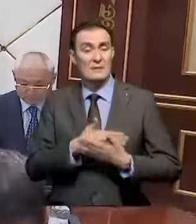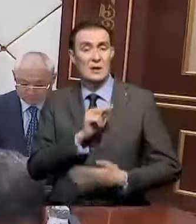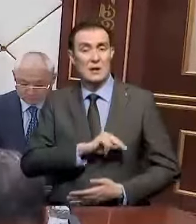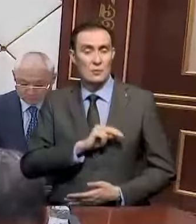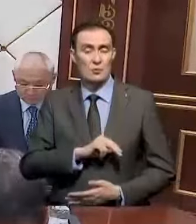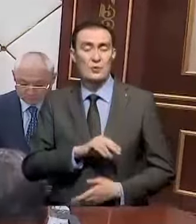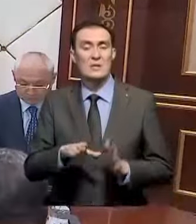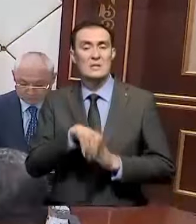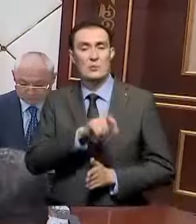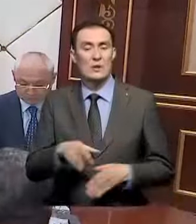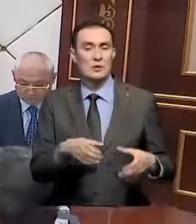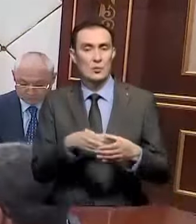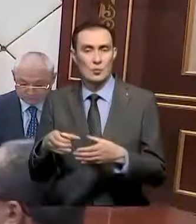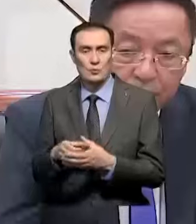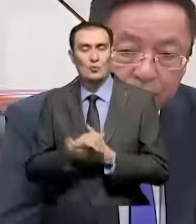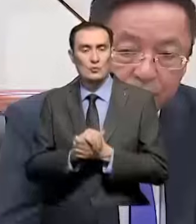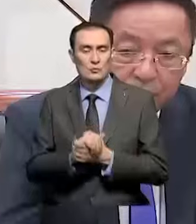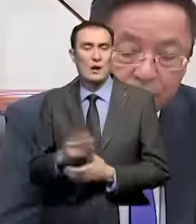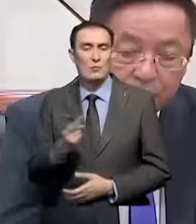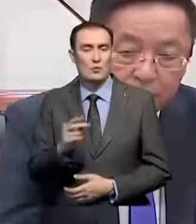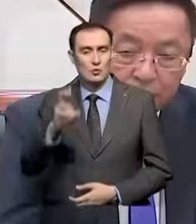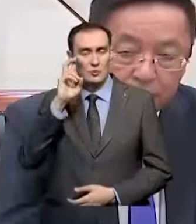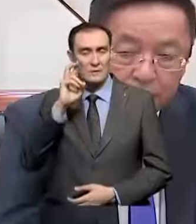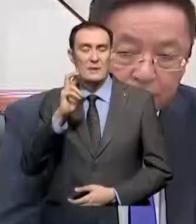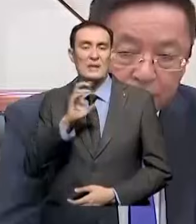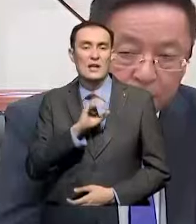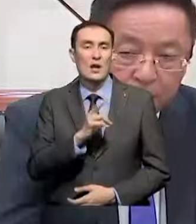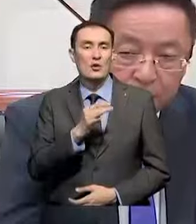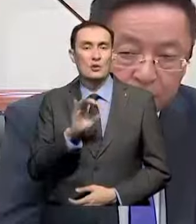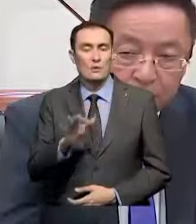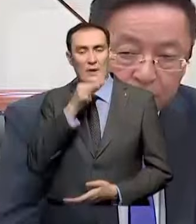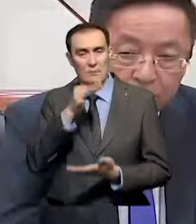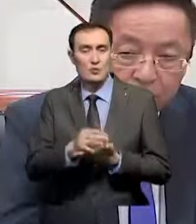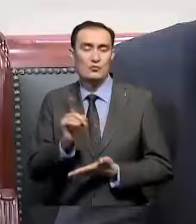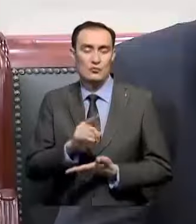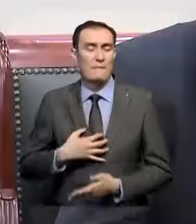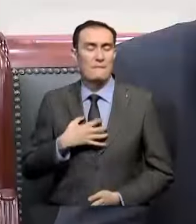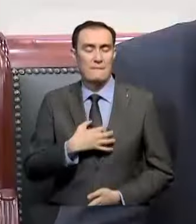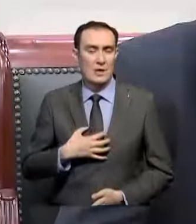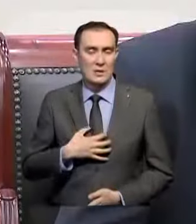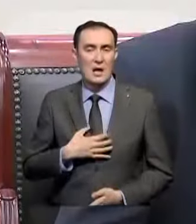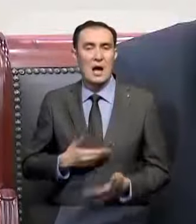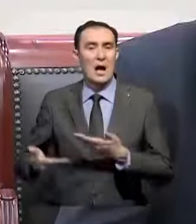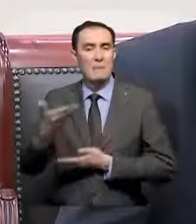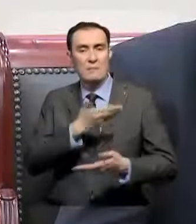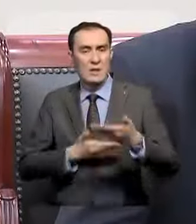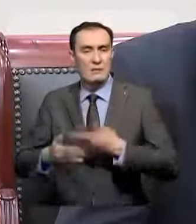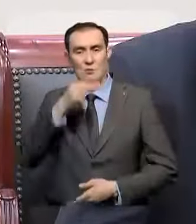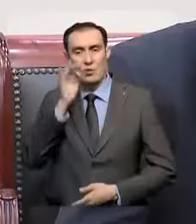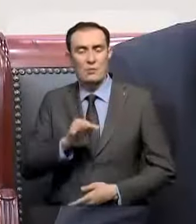активизировать работу депутатских групп дружбы двух стран. Ирлан Кушанов отметил, что важно обмениваться опытом в